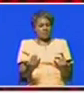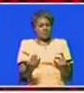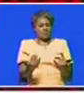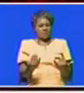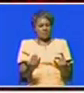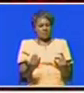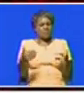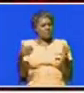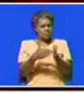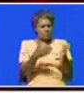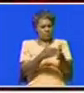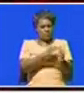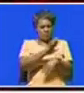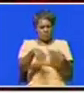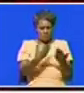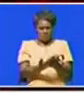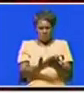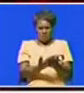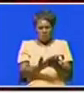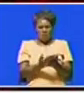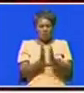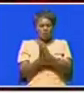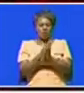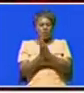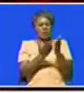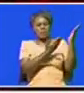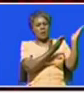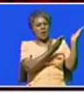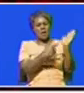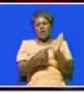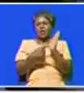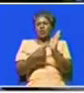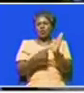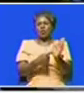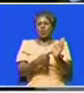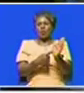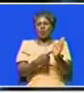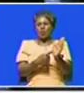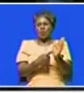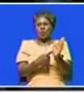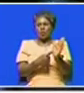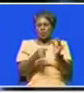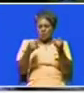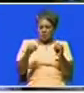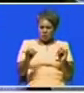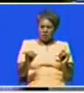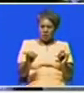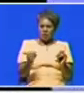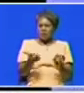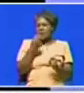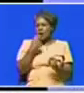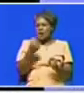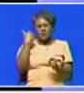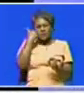tu imefungana tu. Kisa cha Abdullahi kinaonesha mtihani inayopatikana katika juhudi za kutoa matibabu